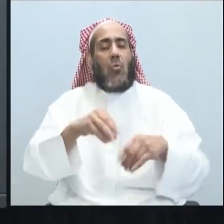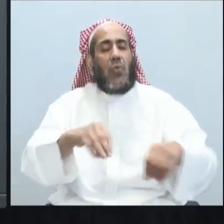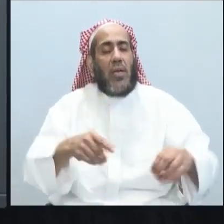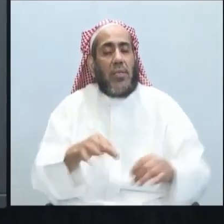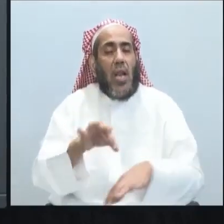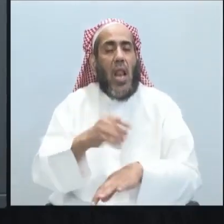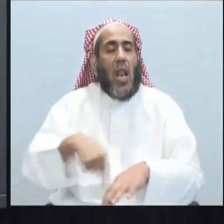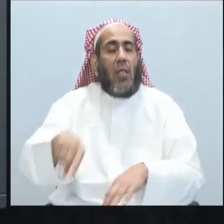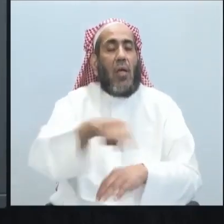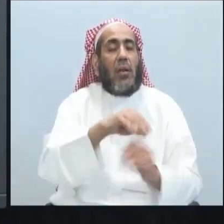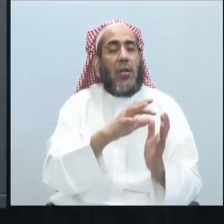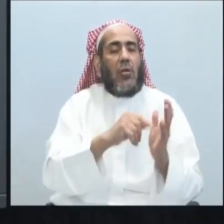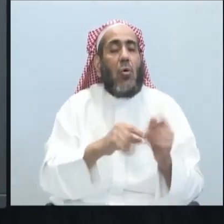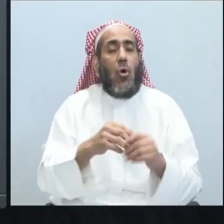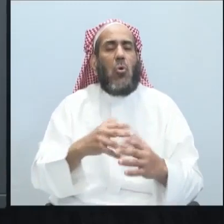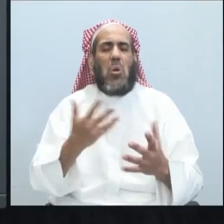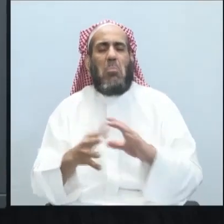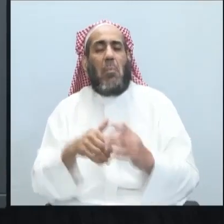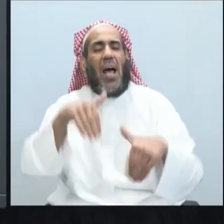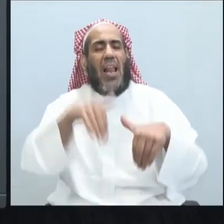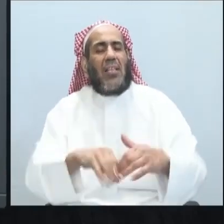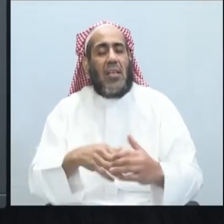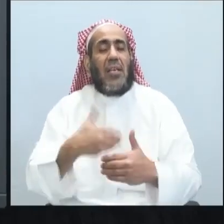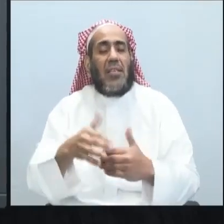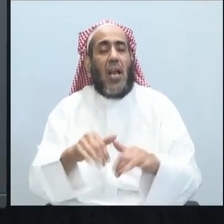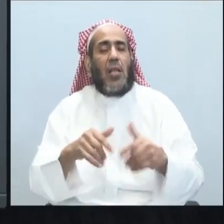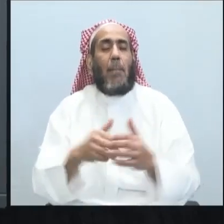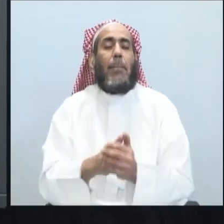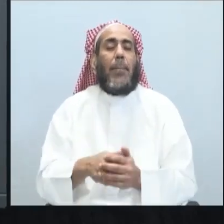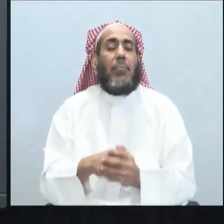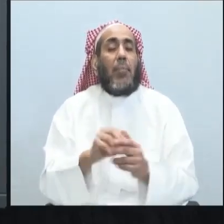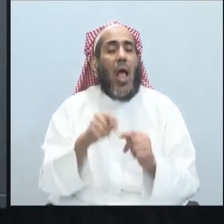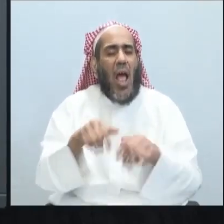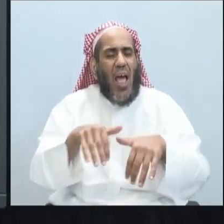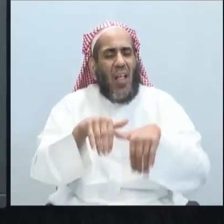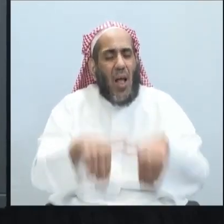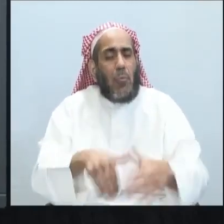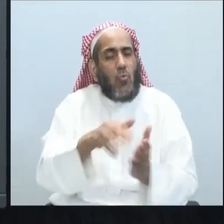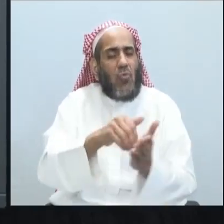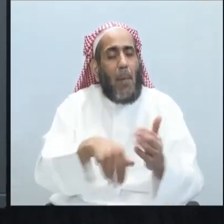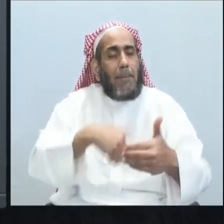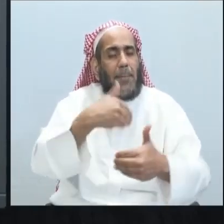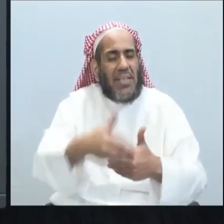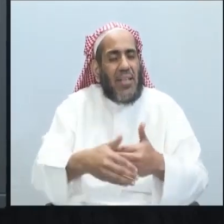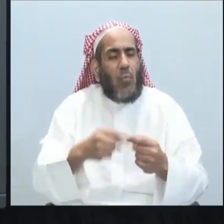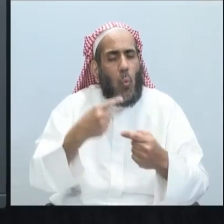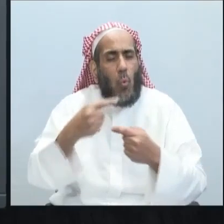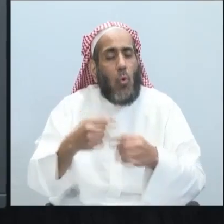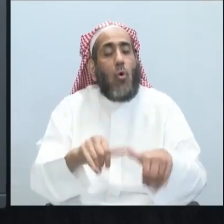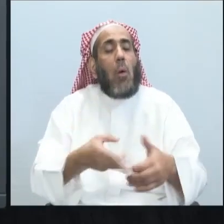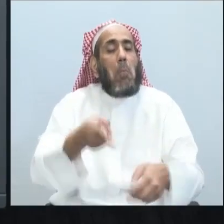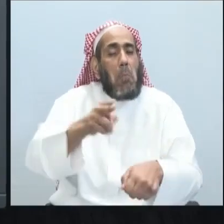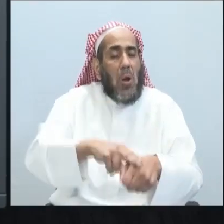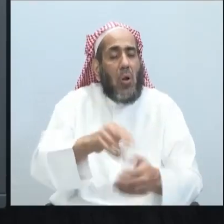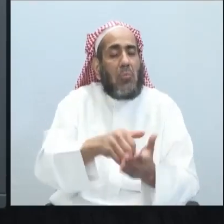العباد على رفاه اثار ثم يقول رب لحد قد صادر لحدا مرارا يقول هذا القبر يحفر الان ثم بعد فتره طويله يحفر مره